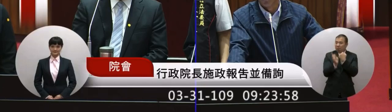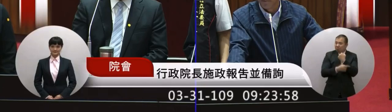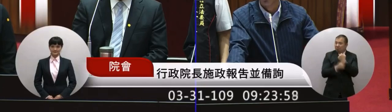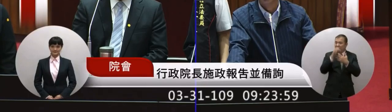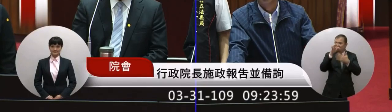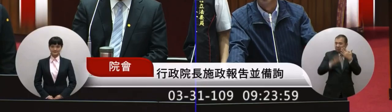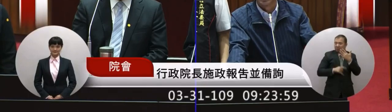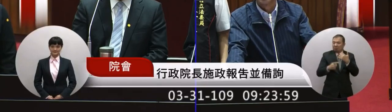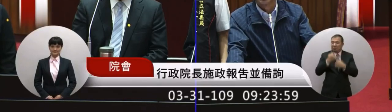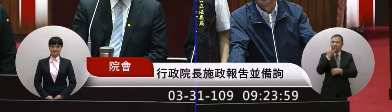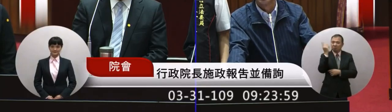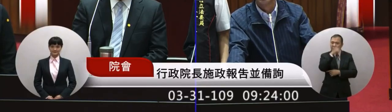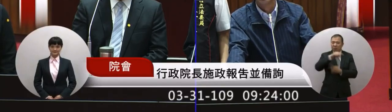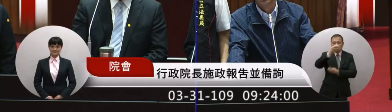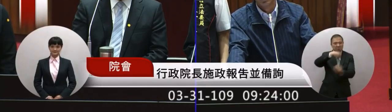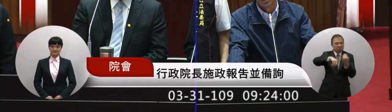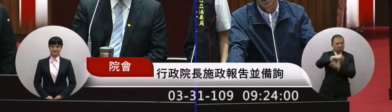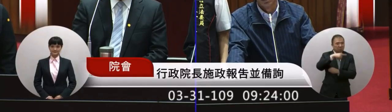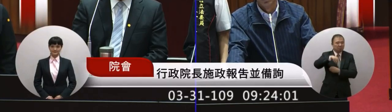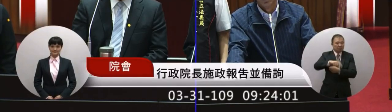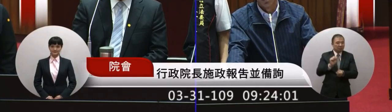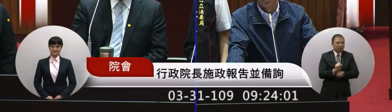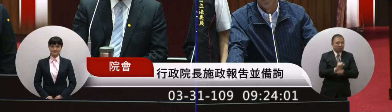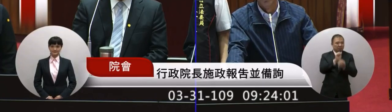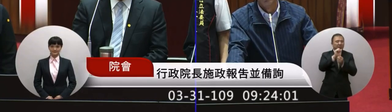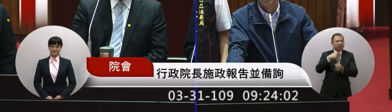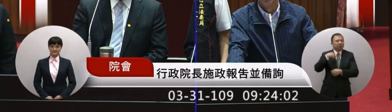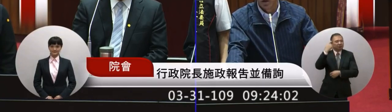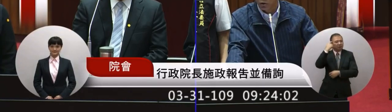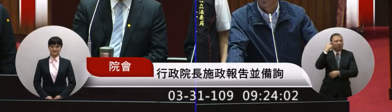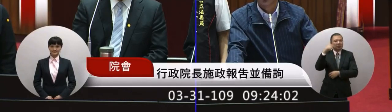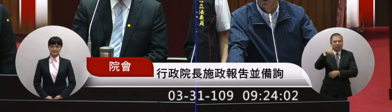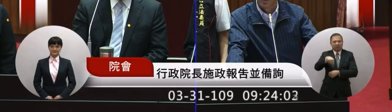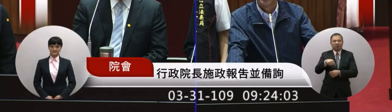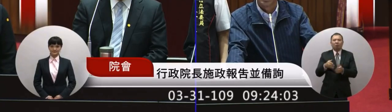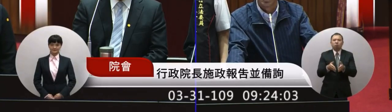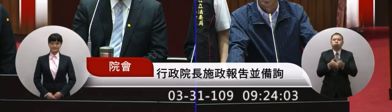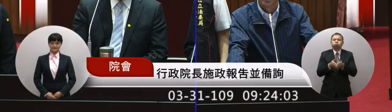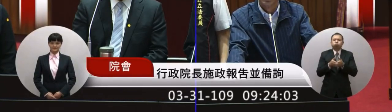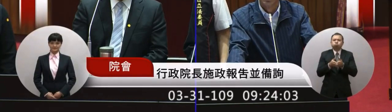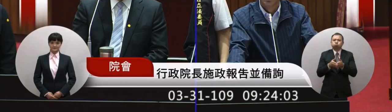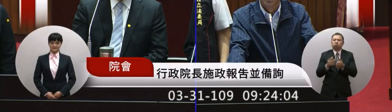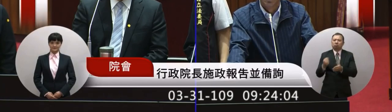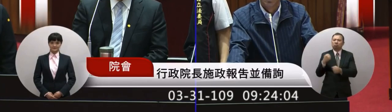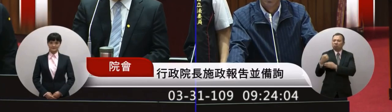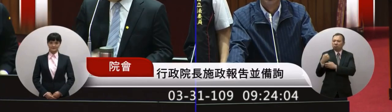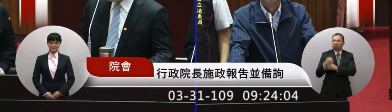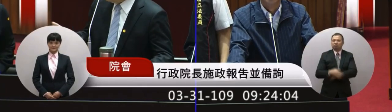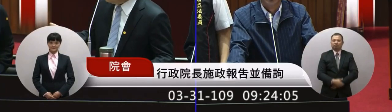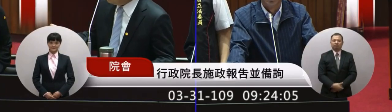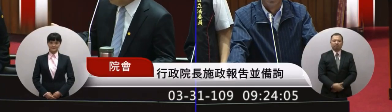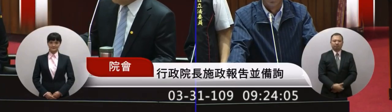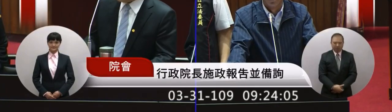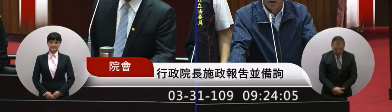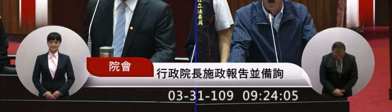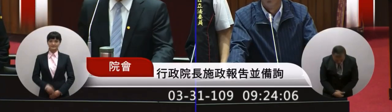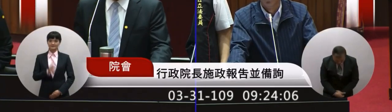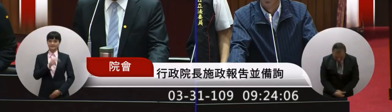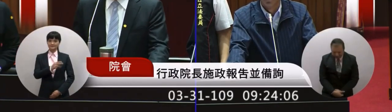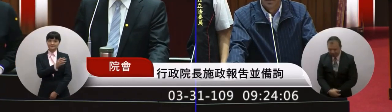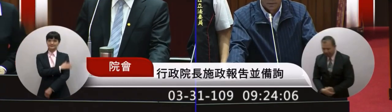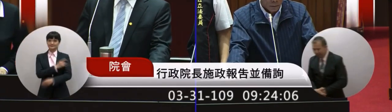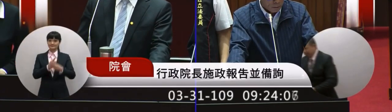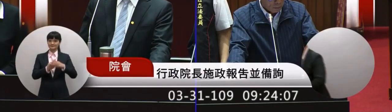来回补，我想这个也是一个我们必须要去做的一件事情。 那我请陈主委先